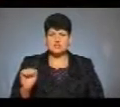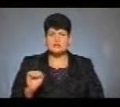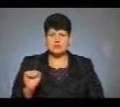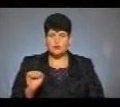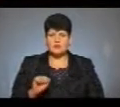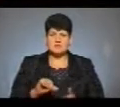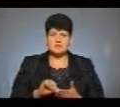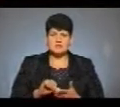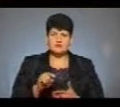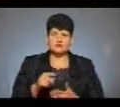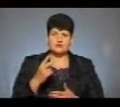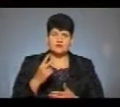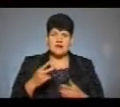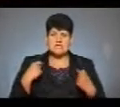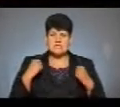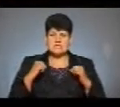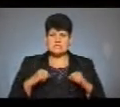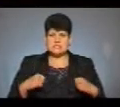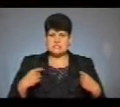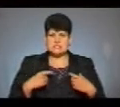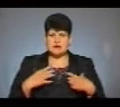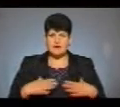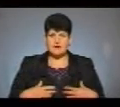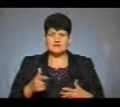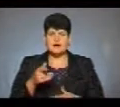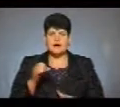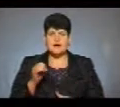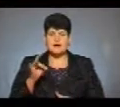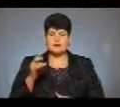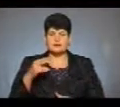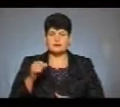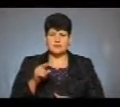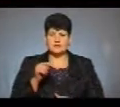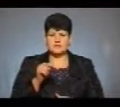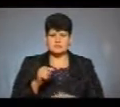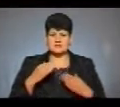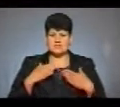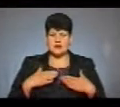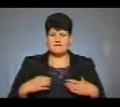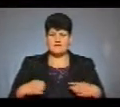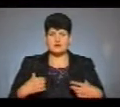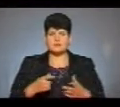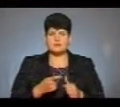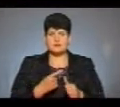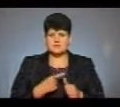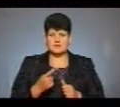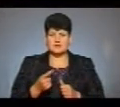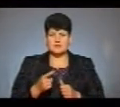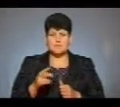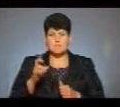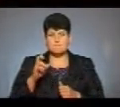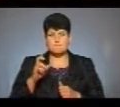виставці представила 2 сарафани та гердан. Ось над цим сарафаном, який вона назвала «Борщівські